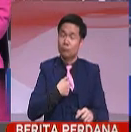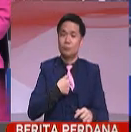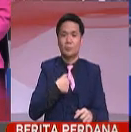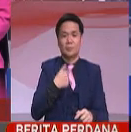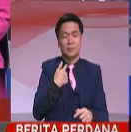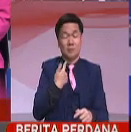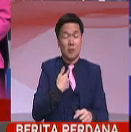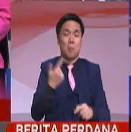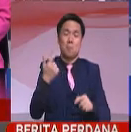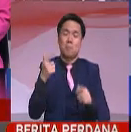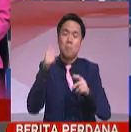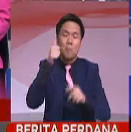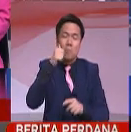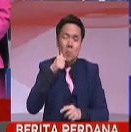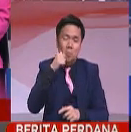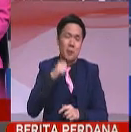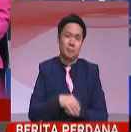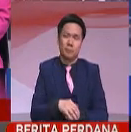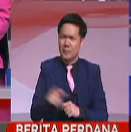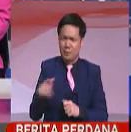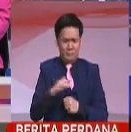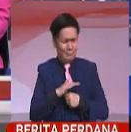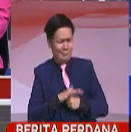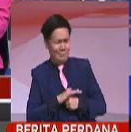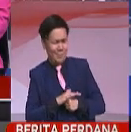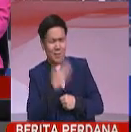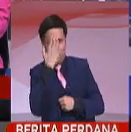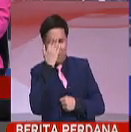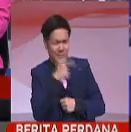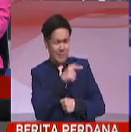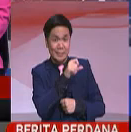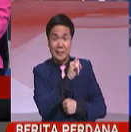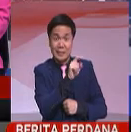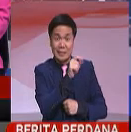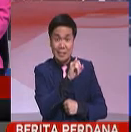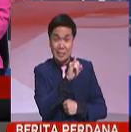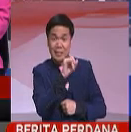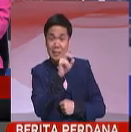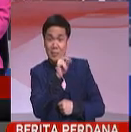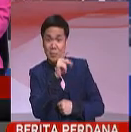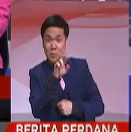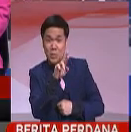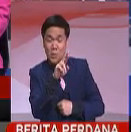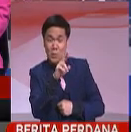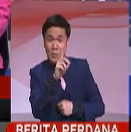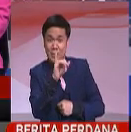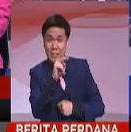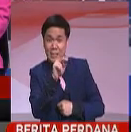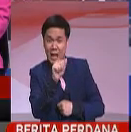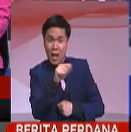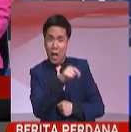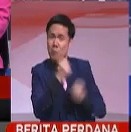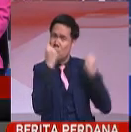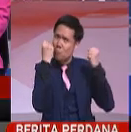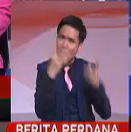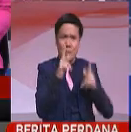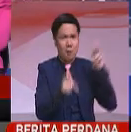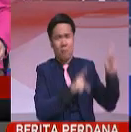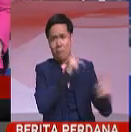mengakui tertekan untuk melakukan watak itu kerana Siti Nordiana mempunyai kelompok peminat yang